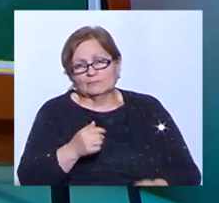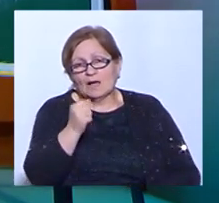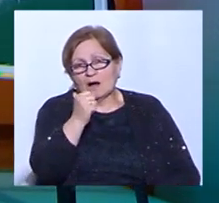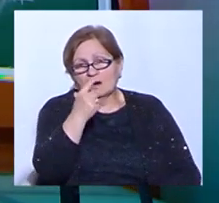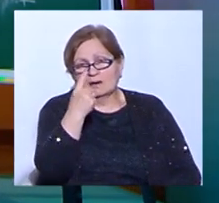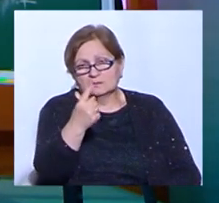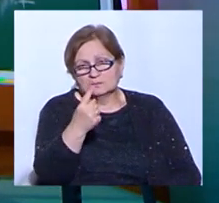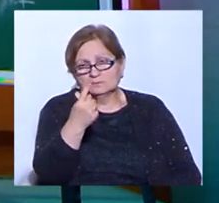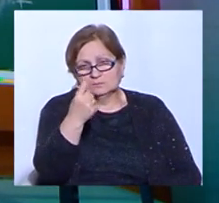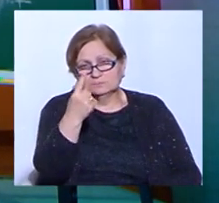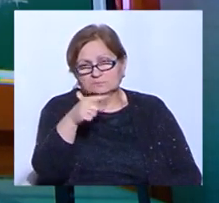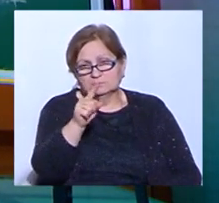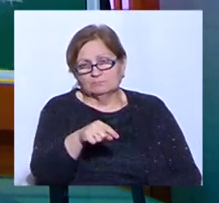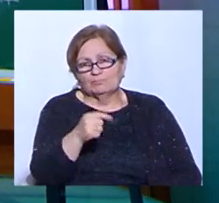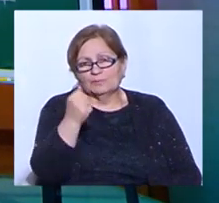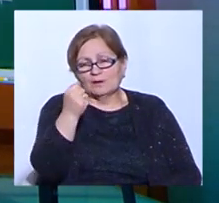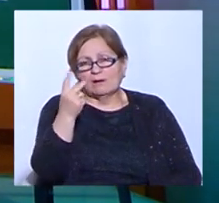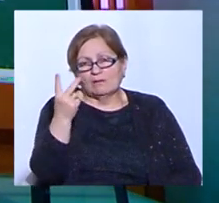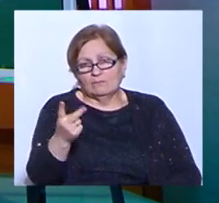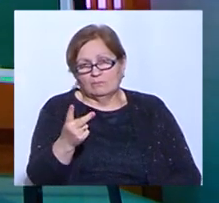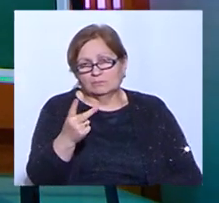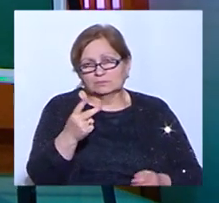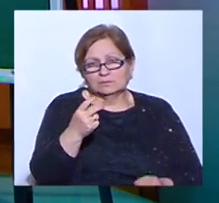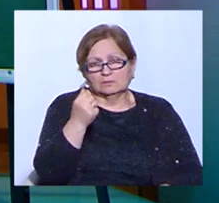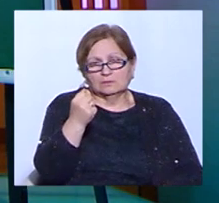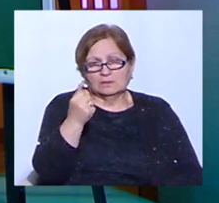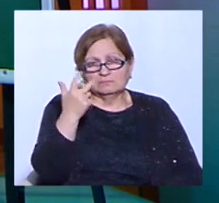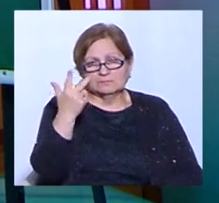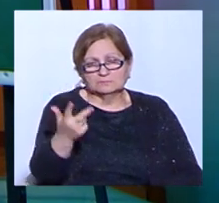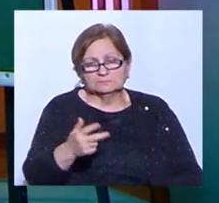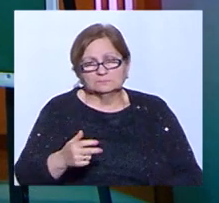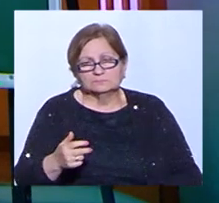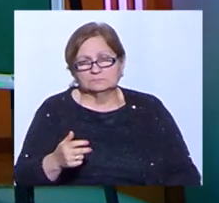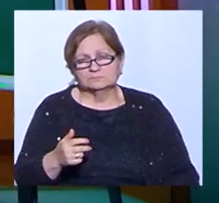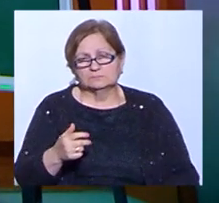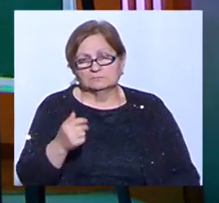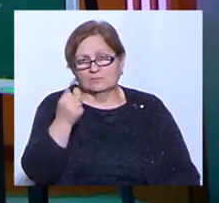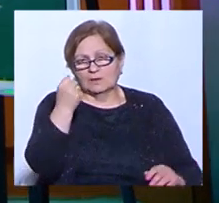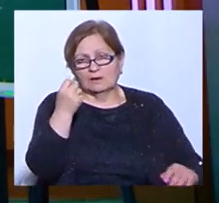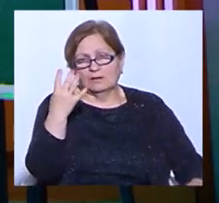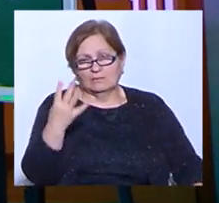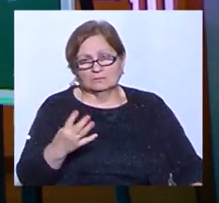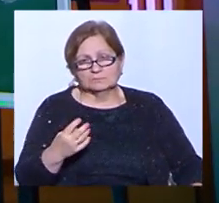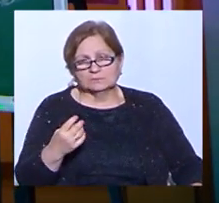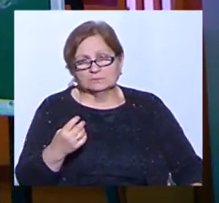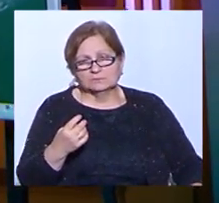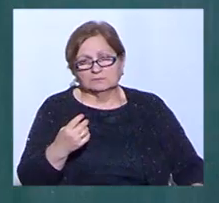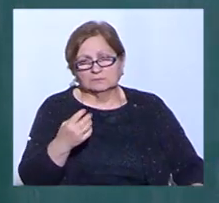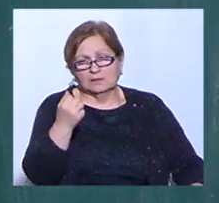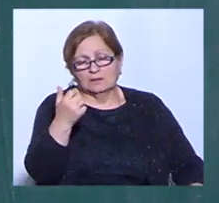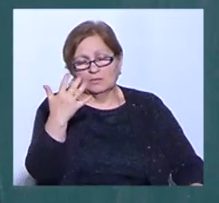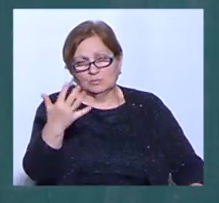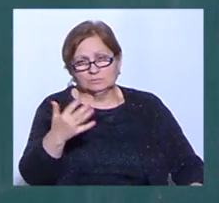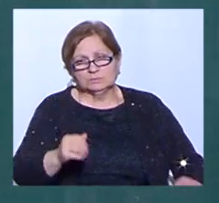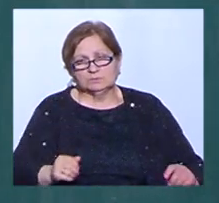A1 დავარქვათ, A2 წევრი, A3, A4,